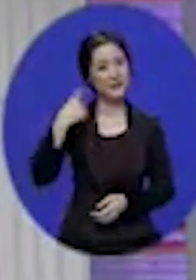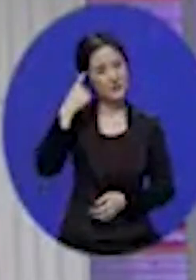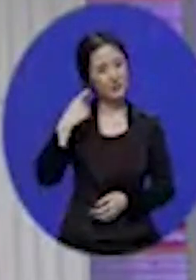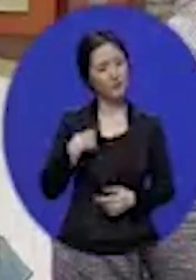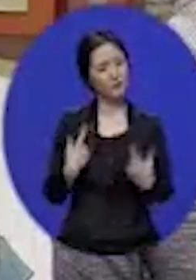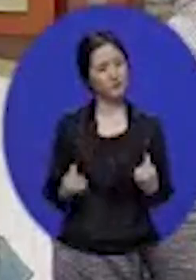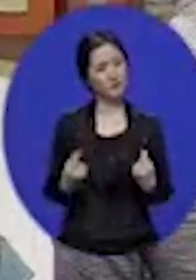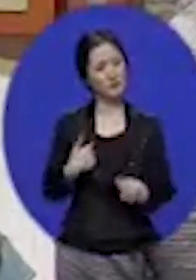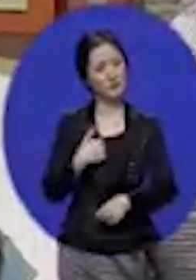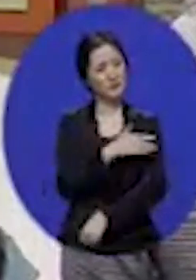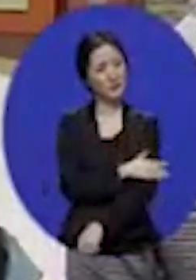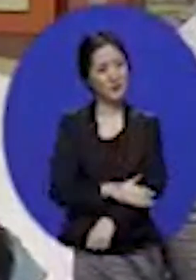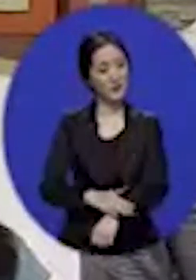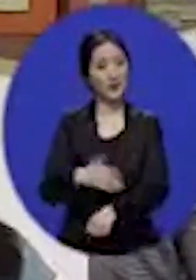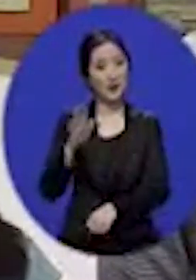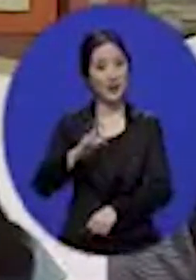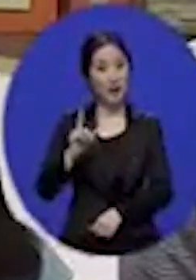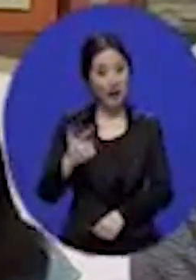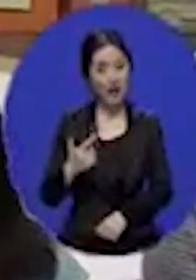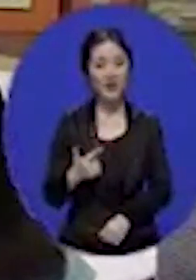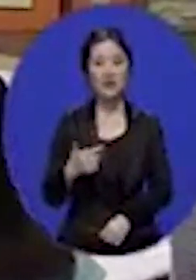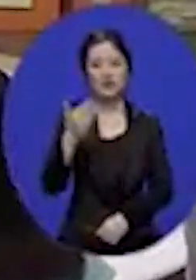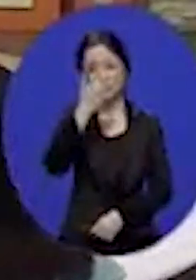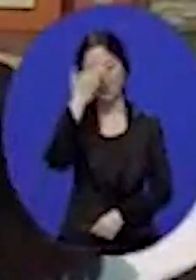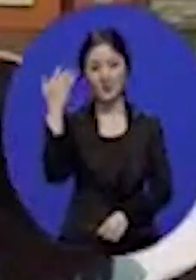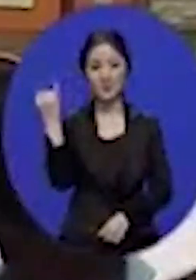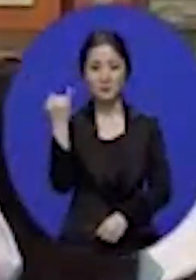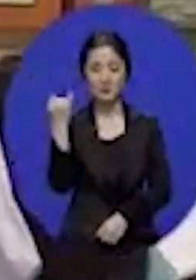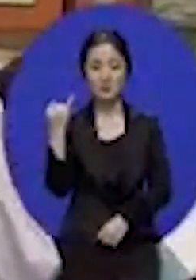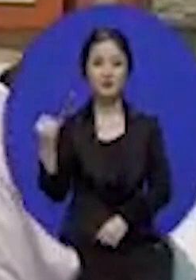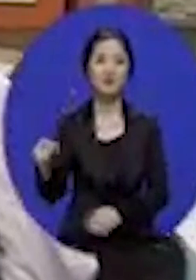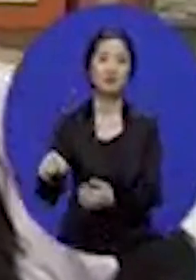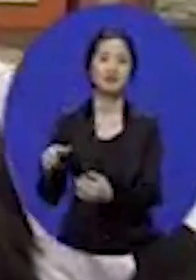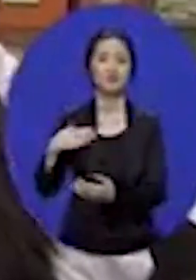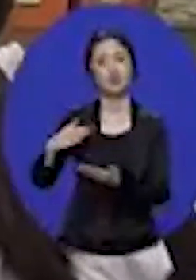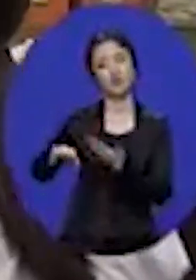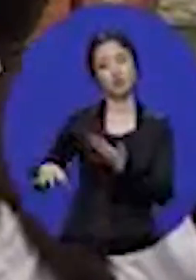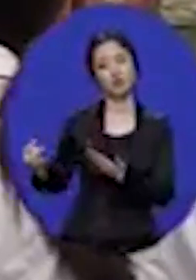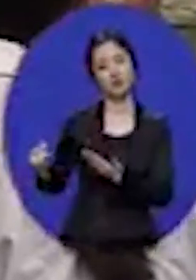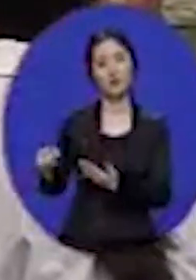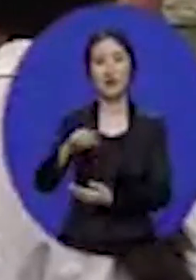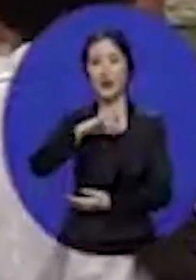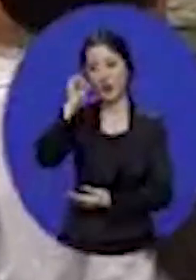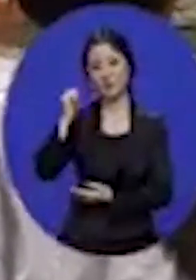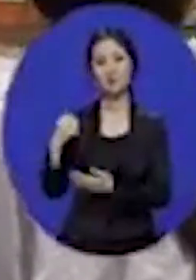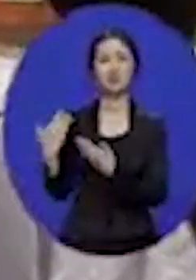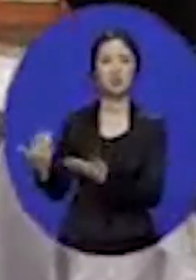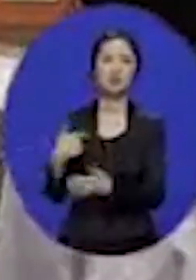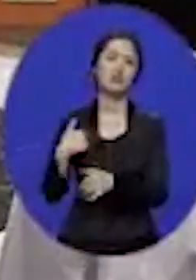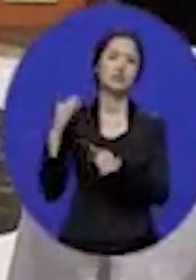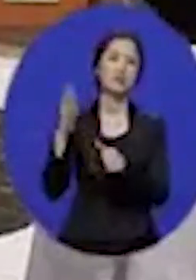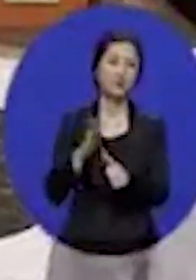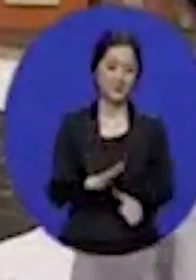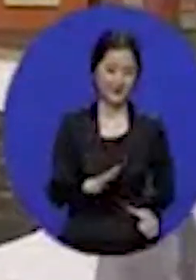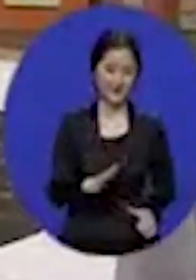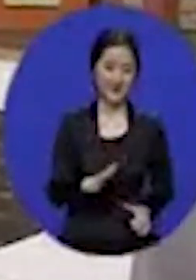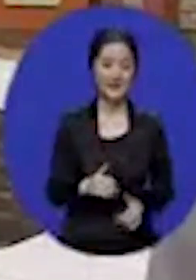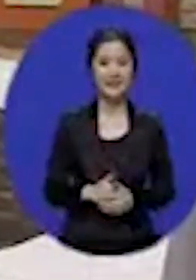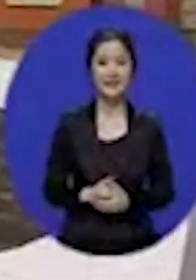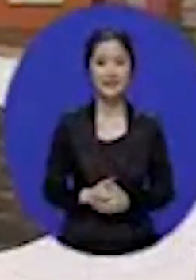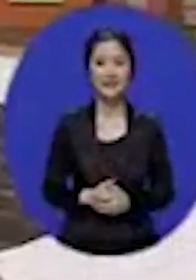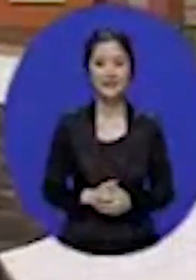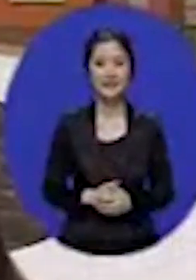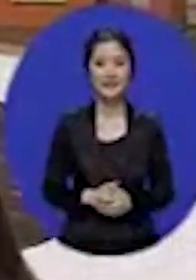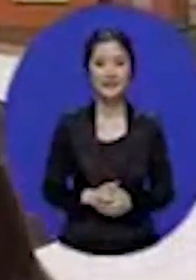같았는데 결론은 아주 젊고 예쁘고 능력 있는 제 후배 여자 아나운서가 되고 저는 떨어졌어요. 그때